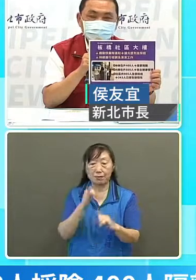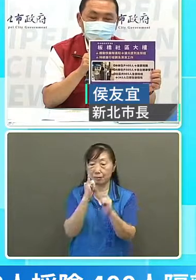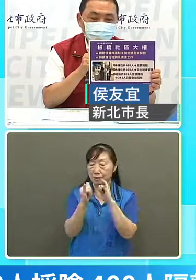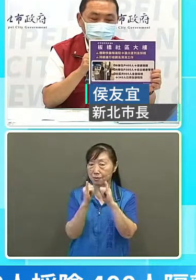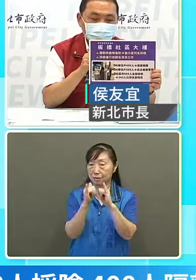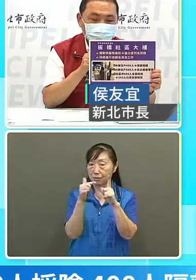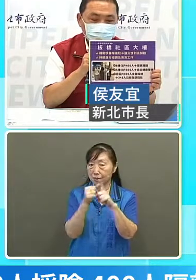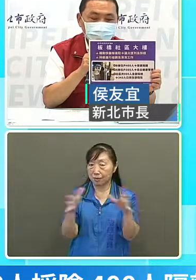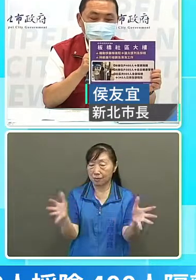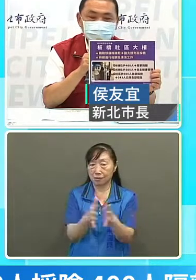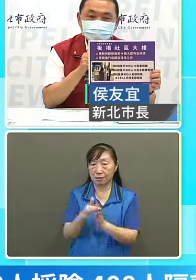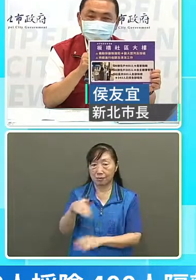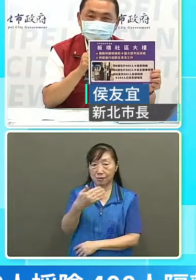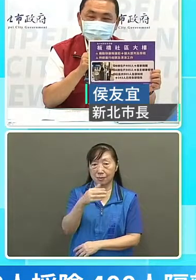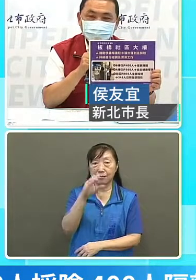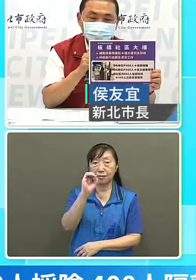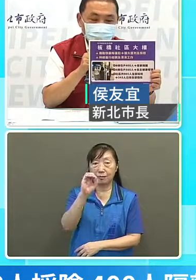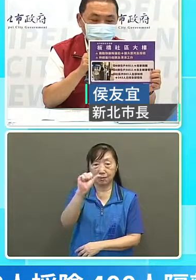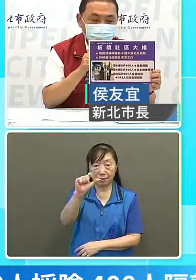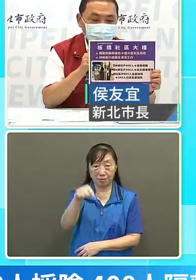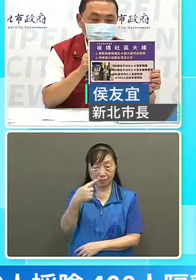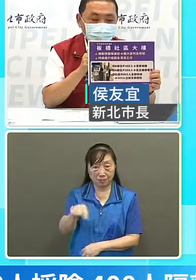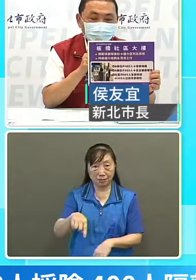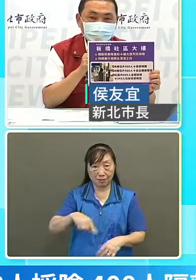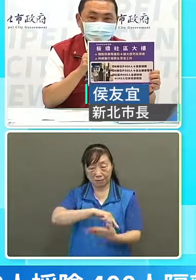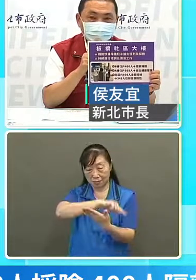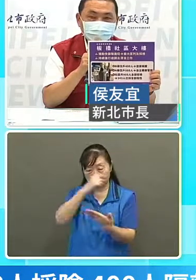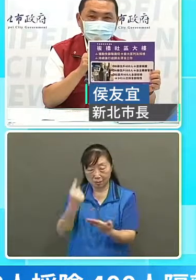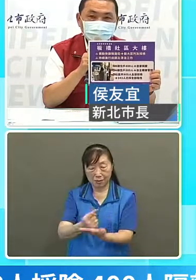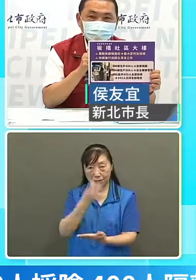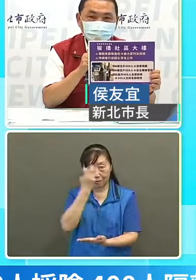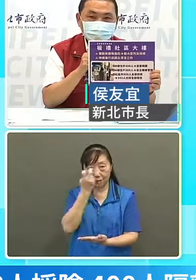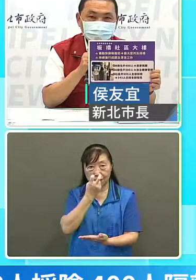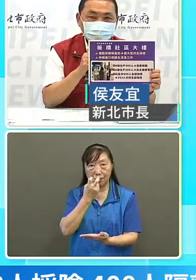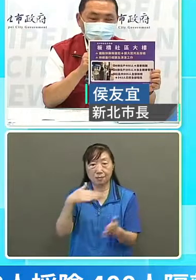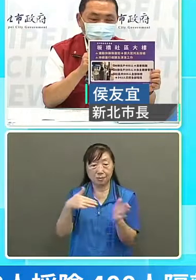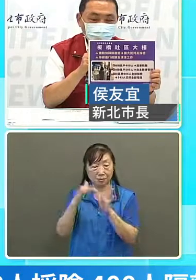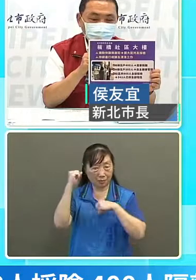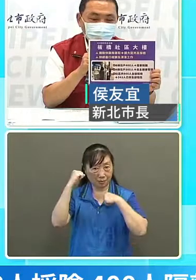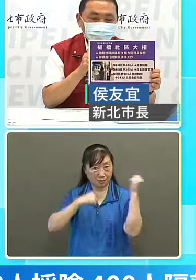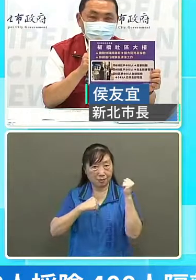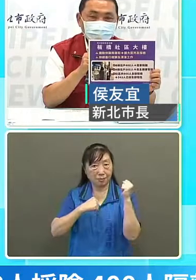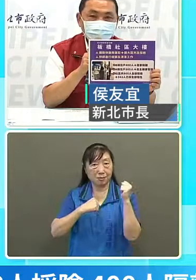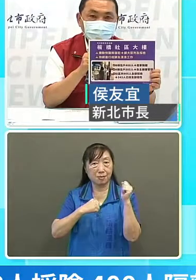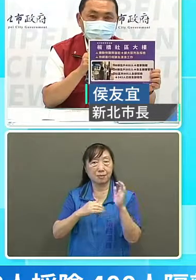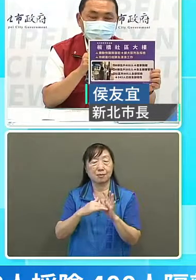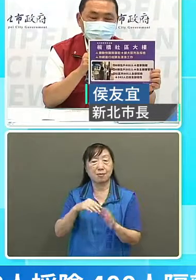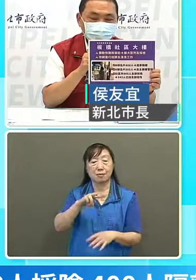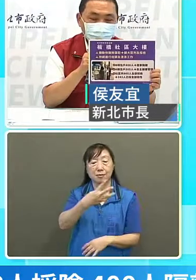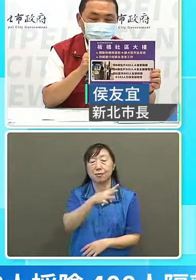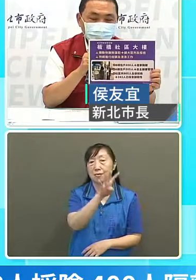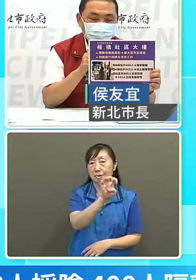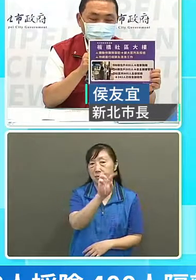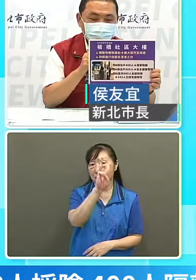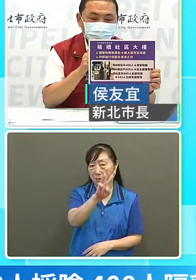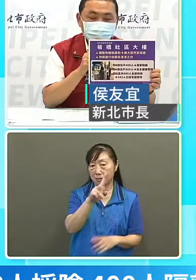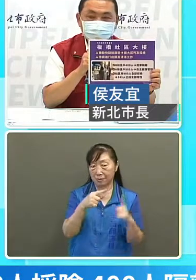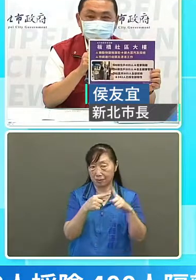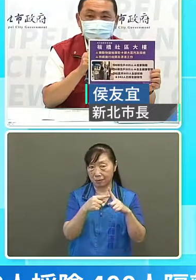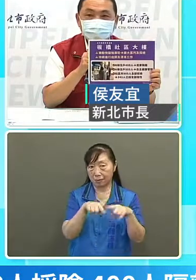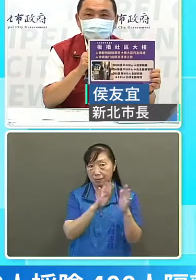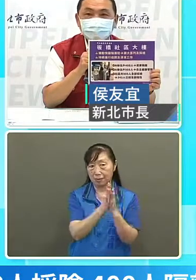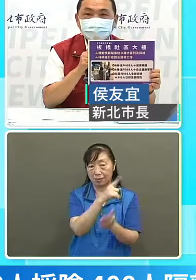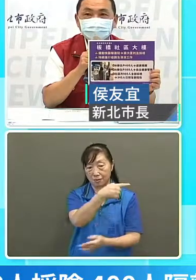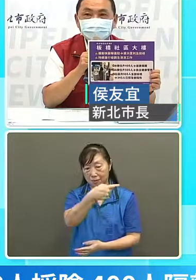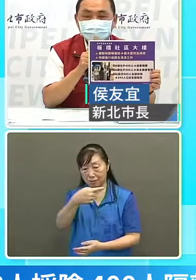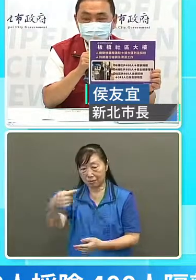前905人全部的裁剪，到早上为止343人全部都是